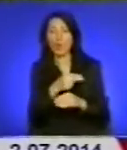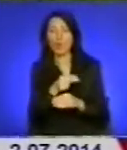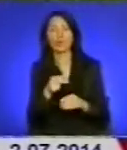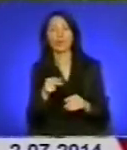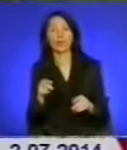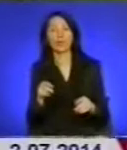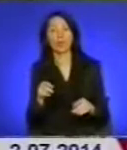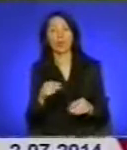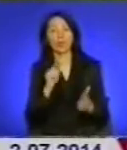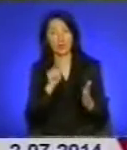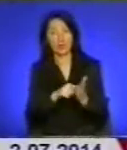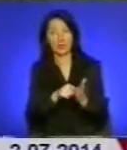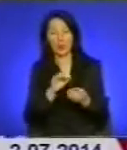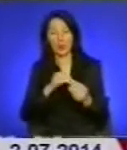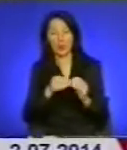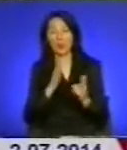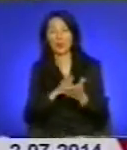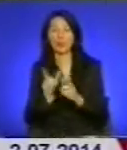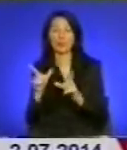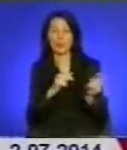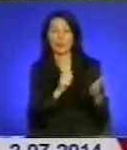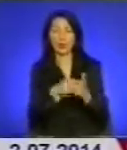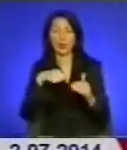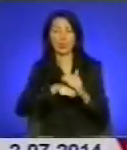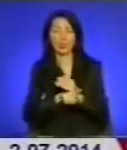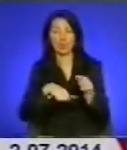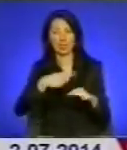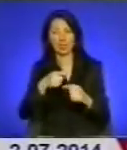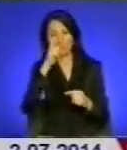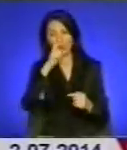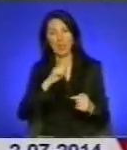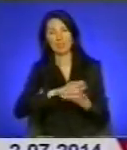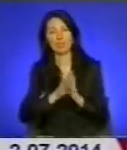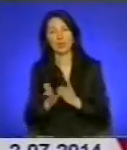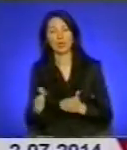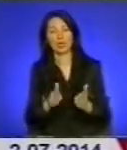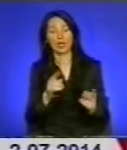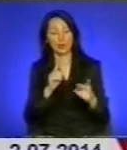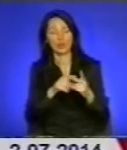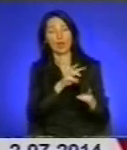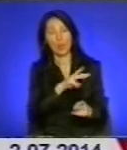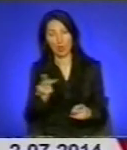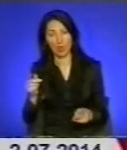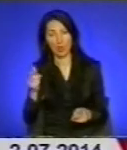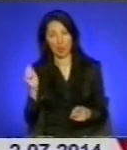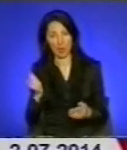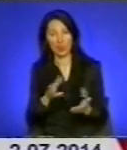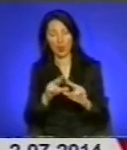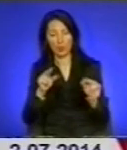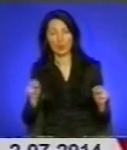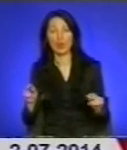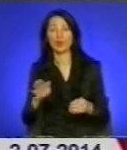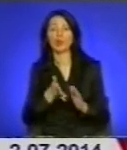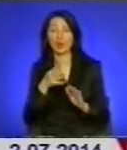проблемним залиша після доїзд до печери через поганий стан доріг півтора мільйона гривень обіцяють виділити на ремонт шляху